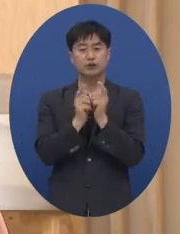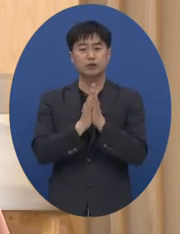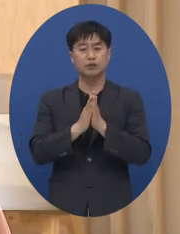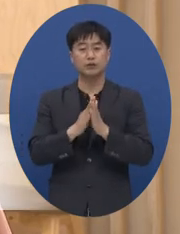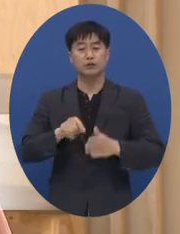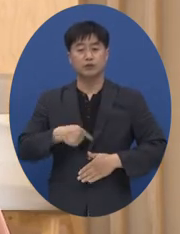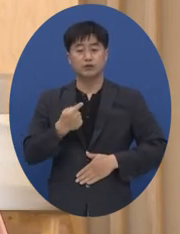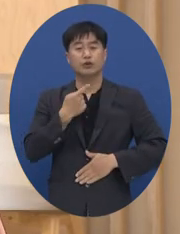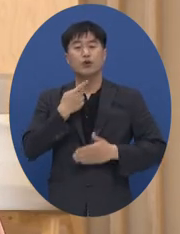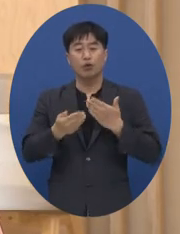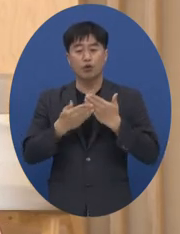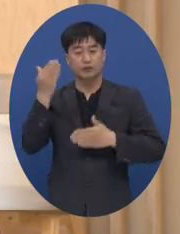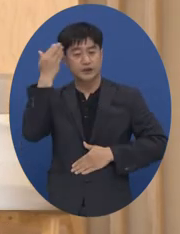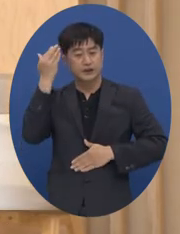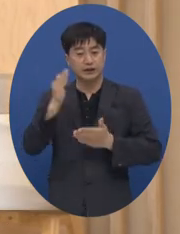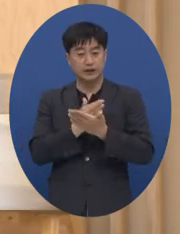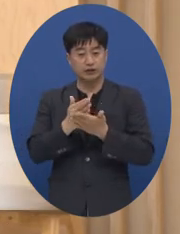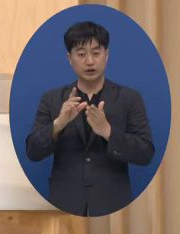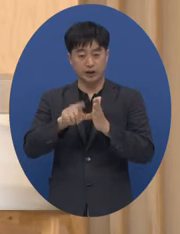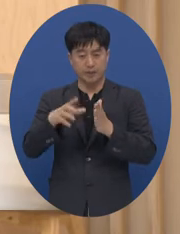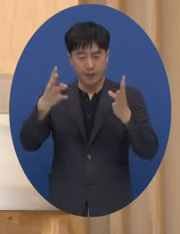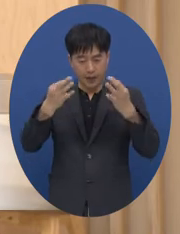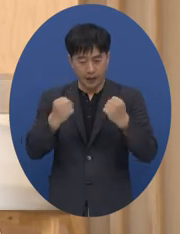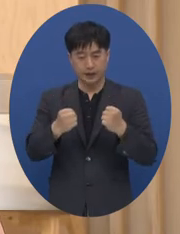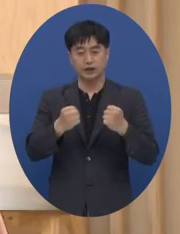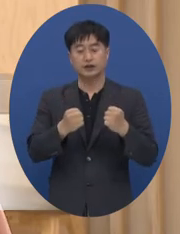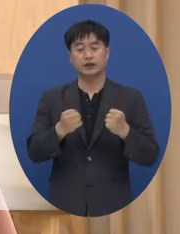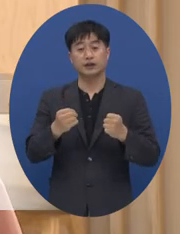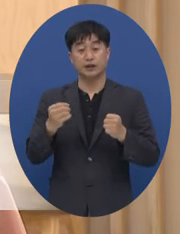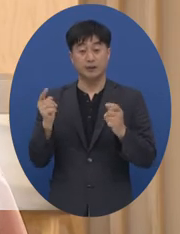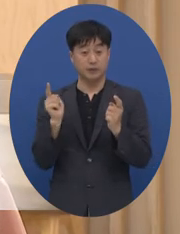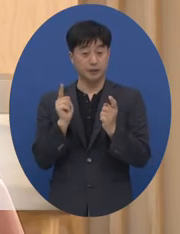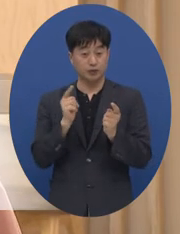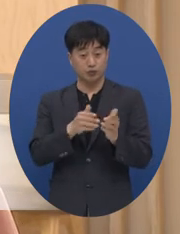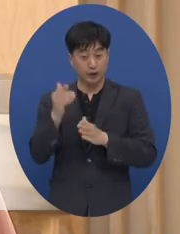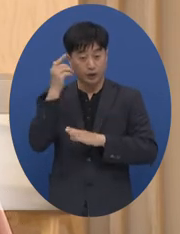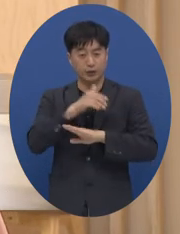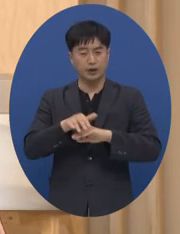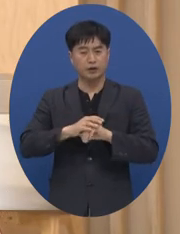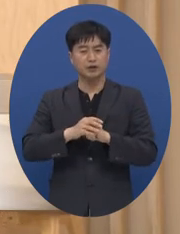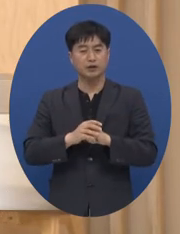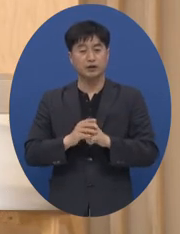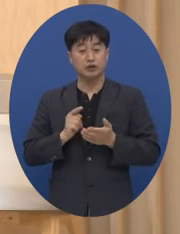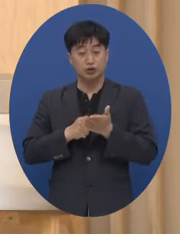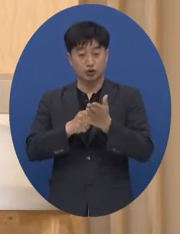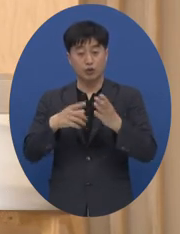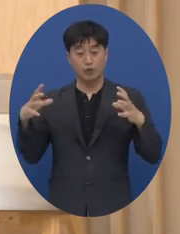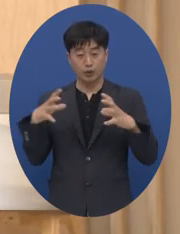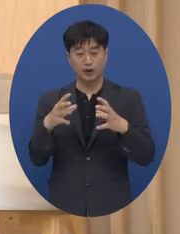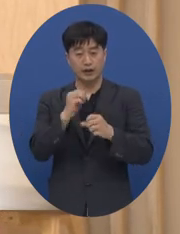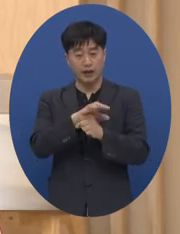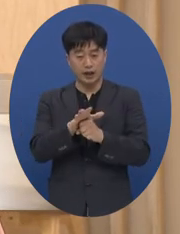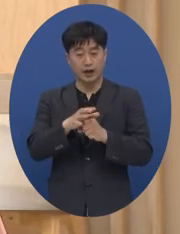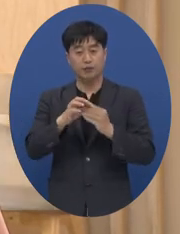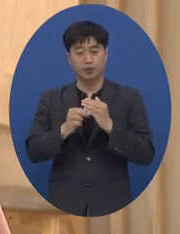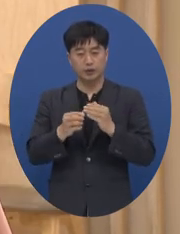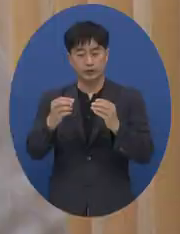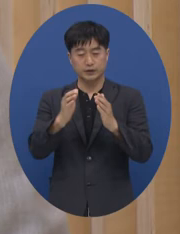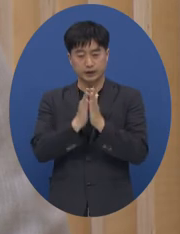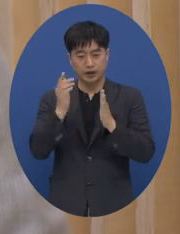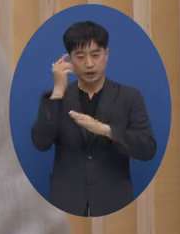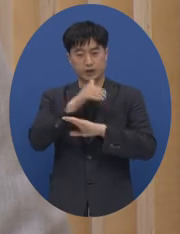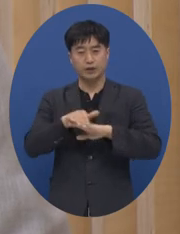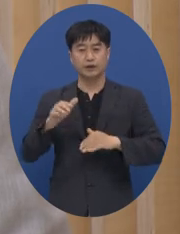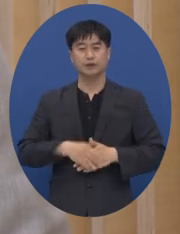경험과 지식을 나눌 수 있는 시간을 좀 많이 마련할 계획이고요. 의견 수렴을 통해서 더 다양한 프로그램을 도입할 수 있도록 준비하도록